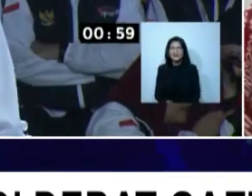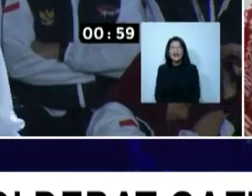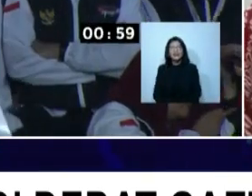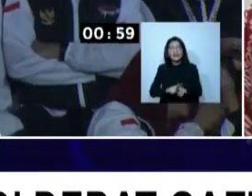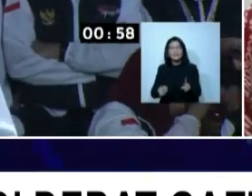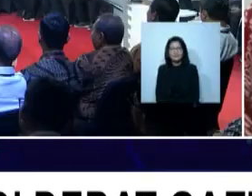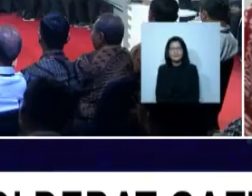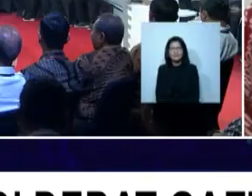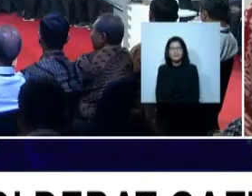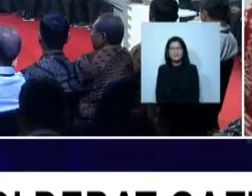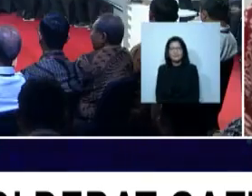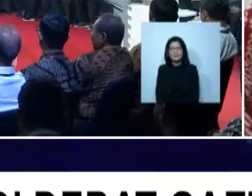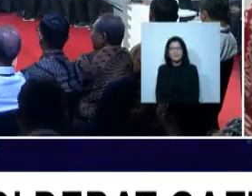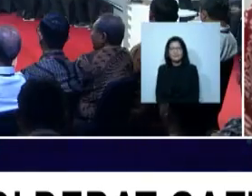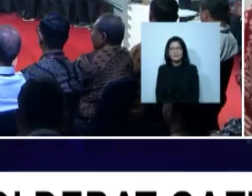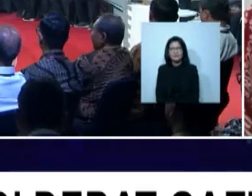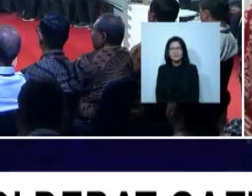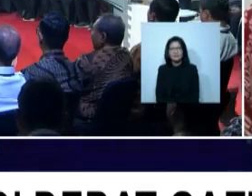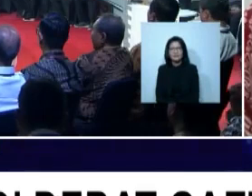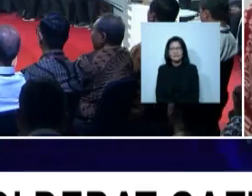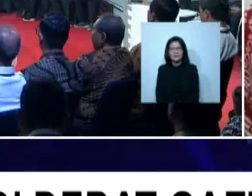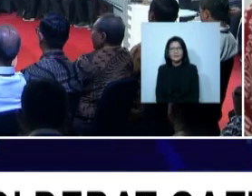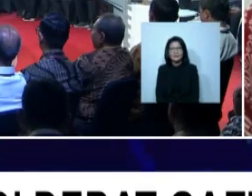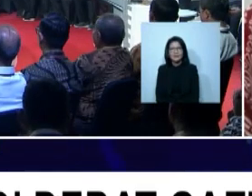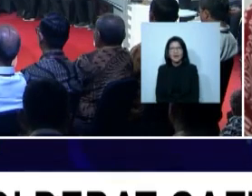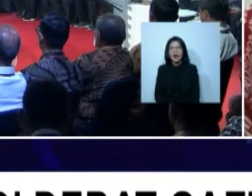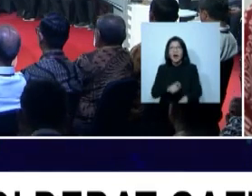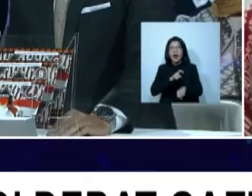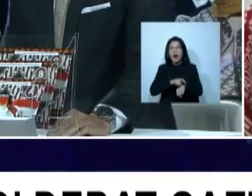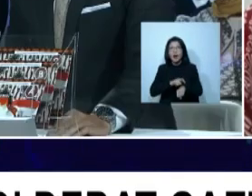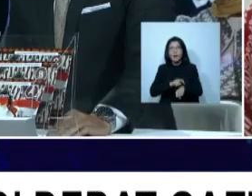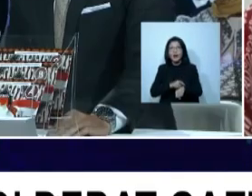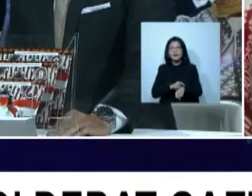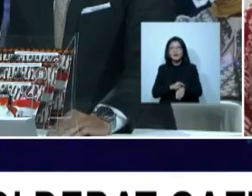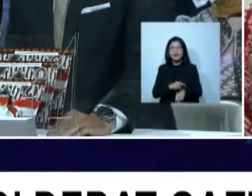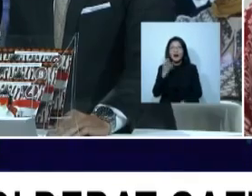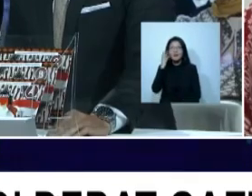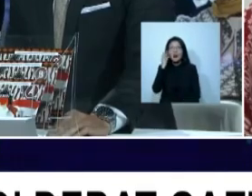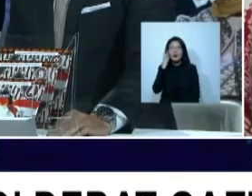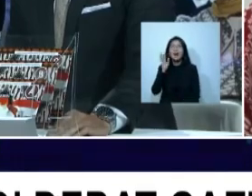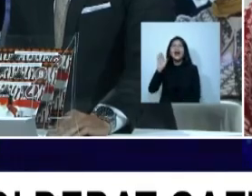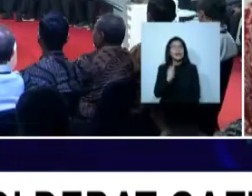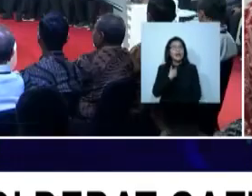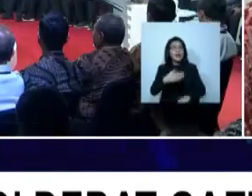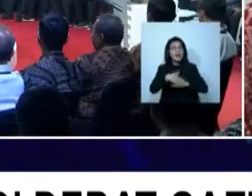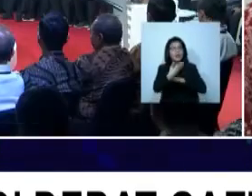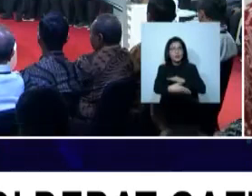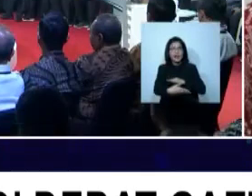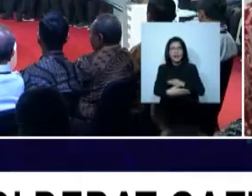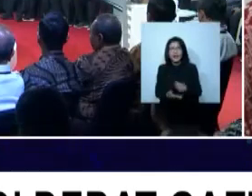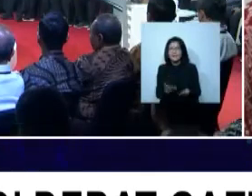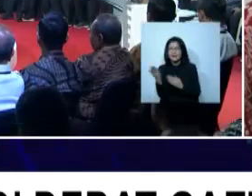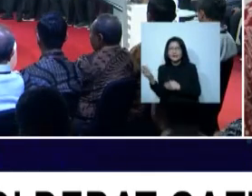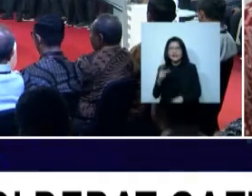Anda apakah sebenarnya pesan atau gagasan, ide yang mereka sebenarnya bawa sebelum debat ini sampai nggak sih ke publik, terutama untuk generasi milenial atau